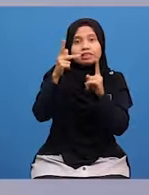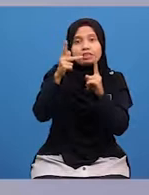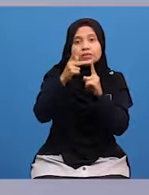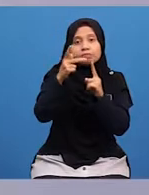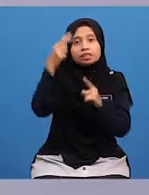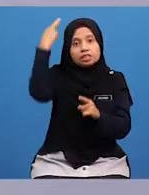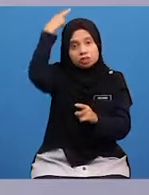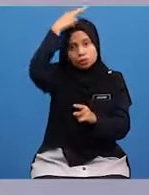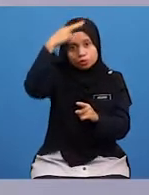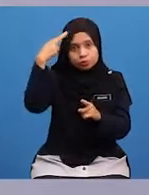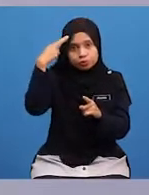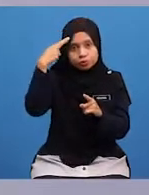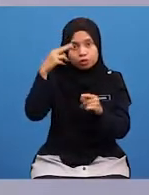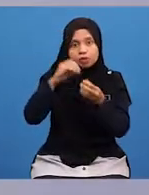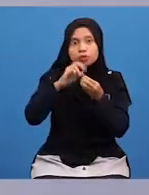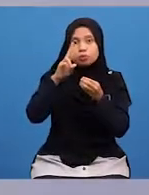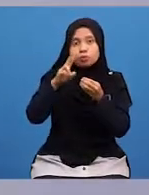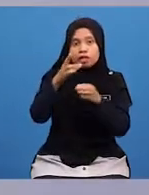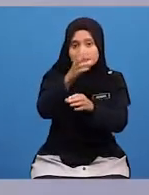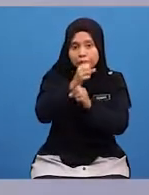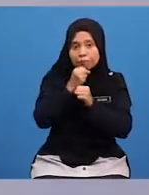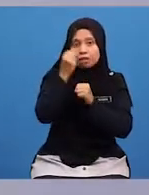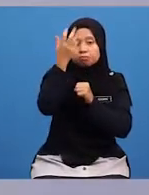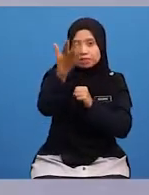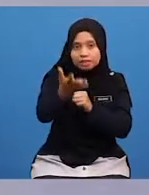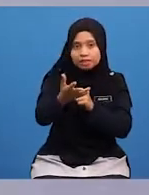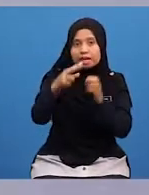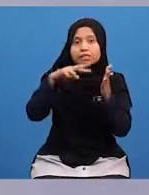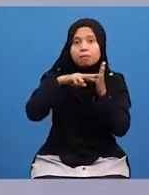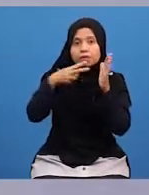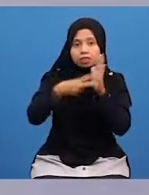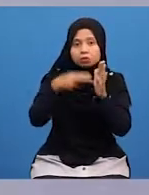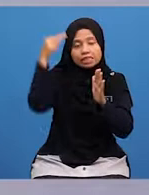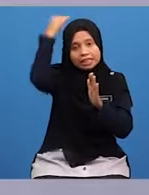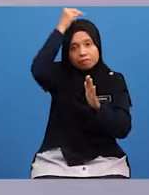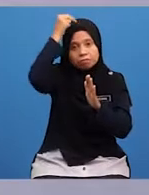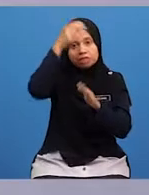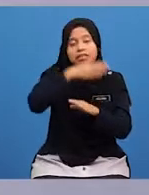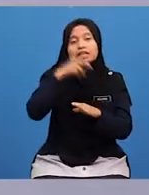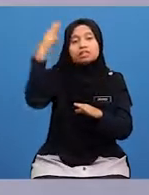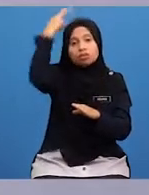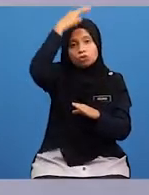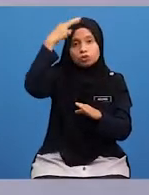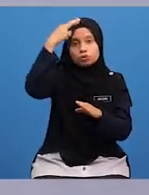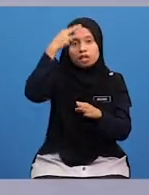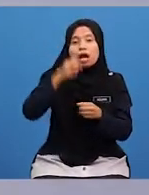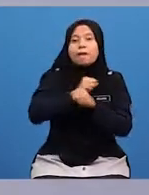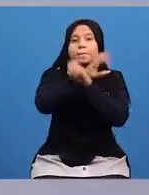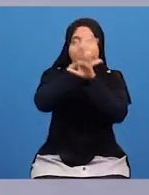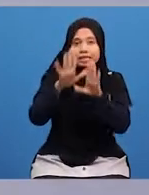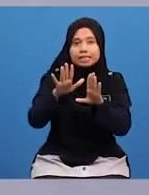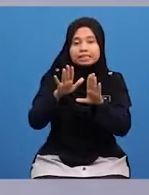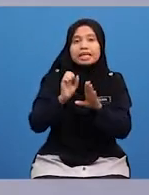Rasul. Kedua, dapat menyatakan pengertian Nabi dan Rasul. Ketiga,